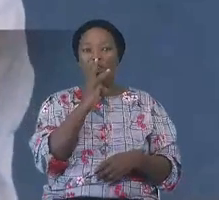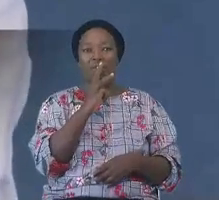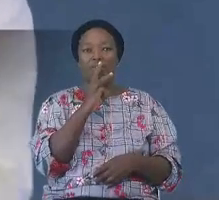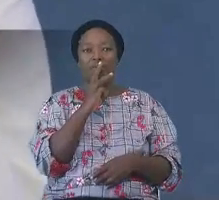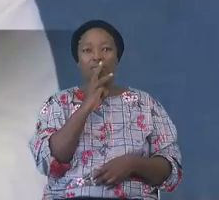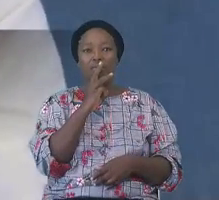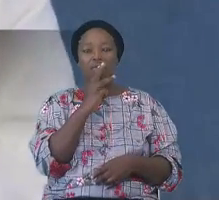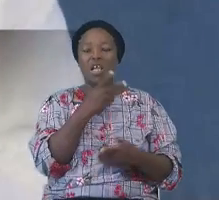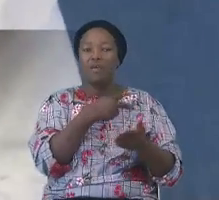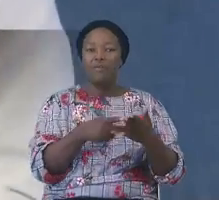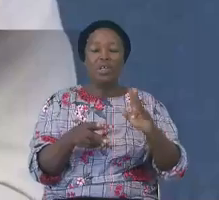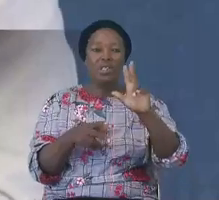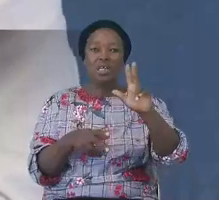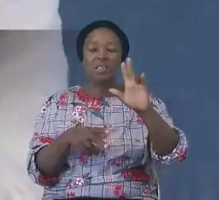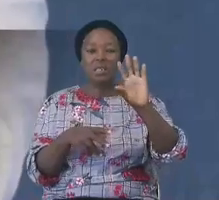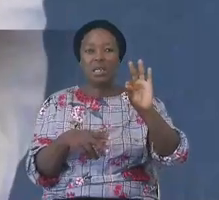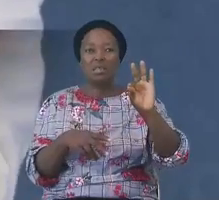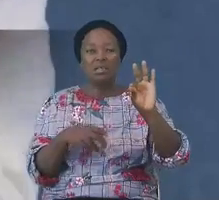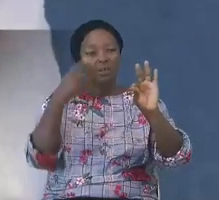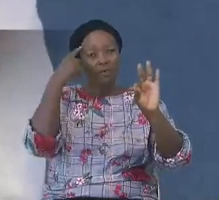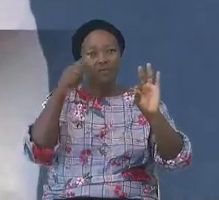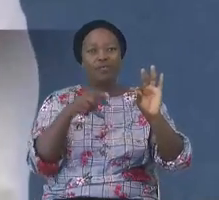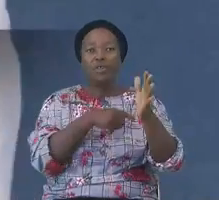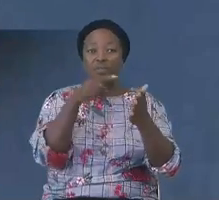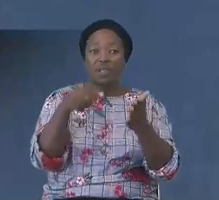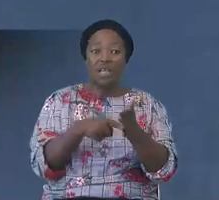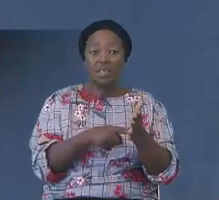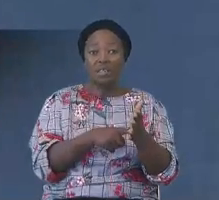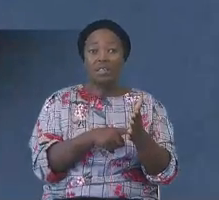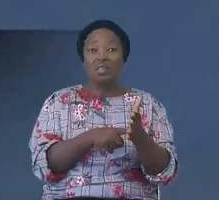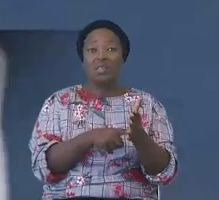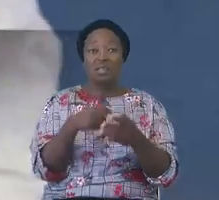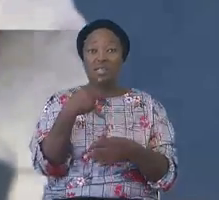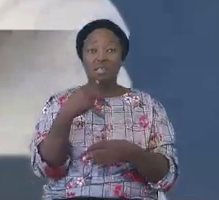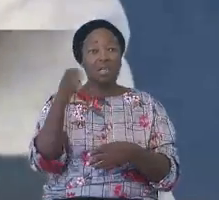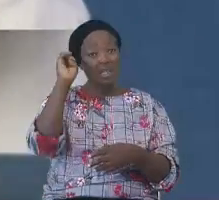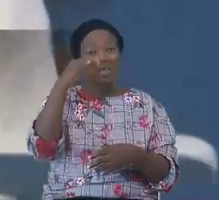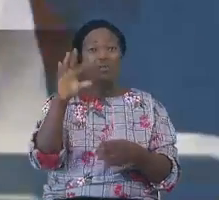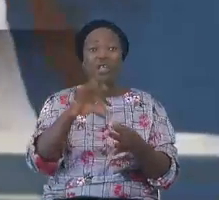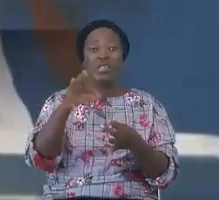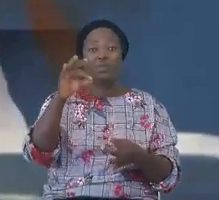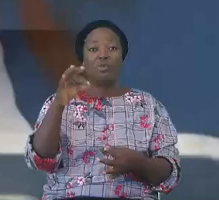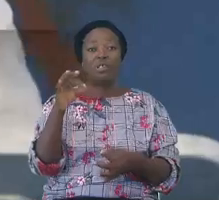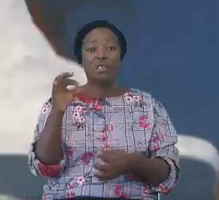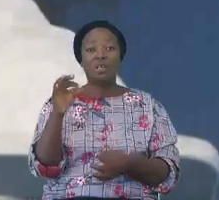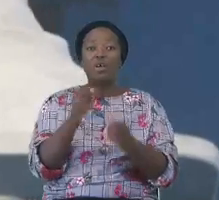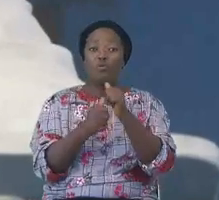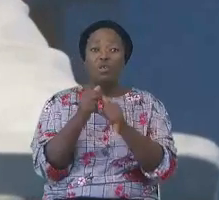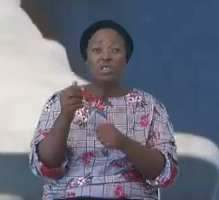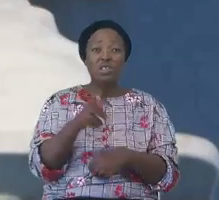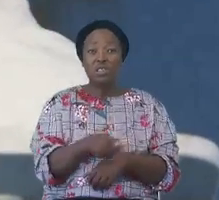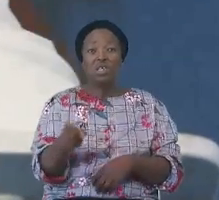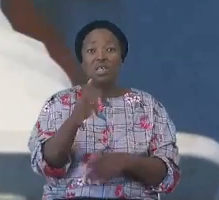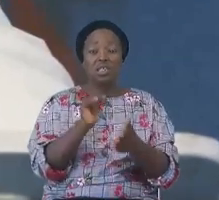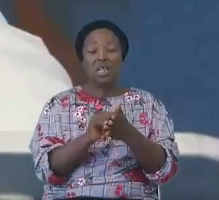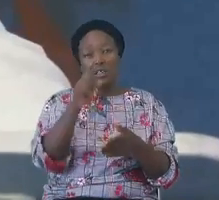dit l'Écriture. Verset 39. Il dit cela de